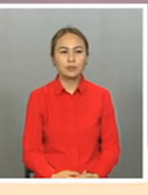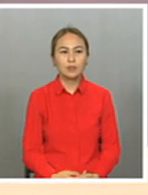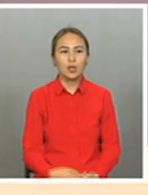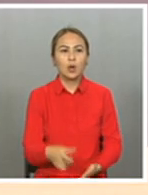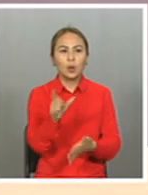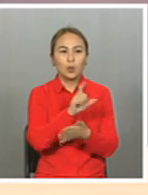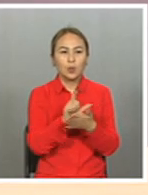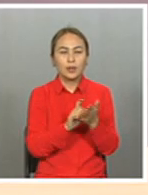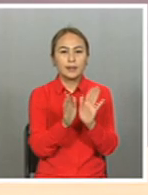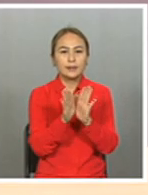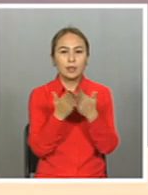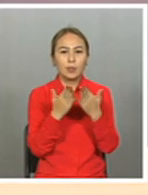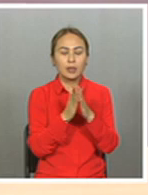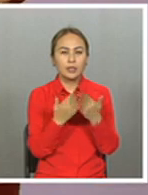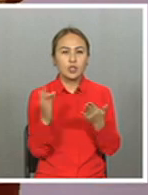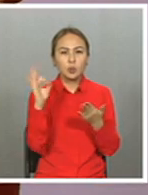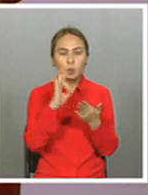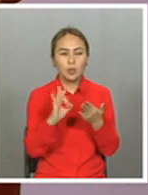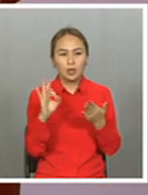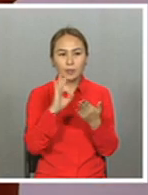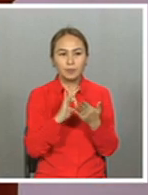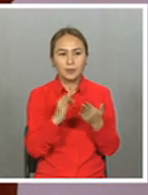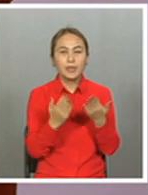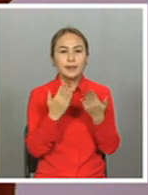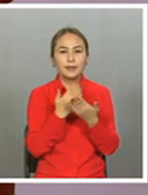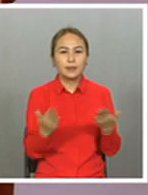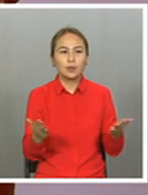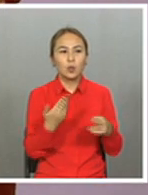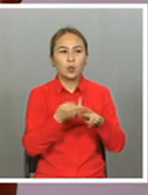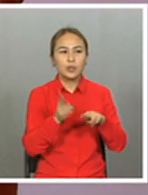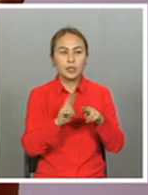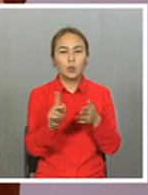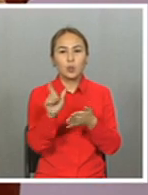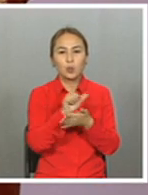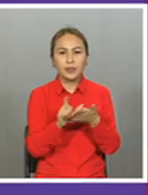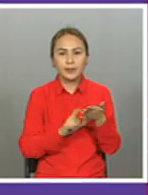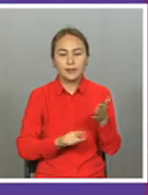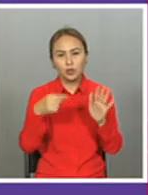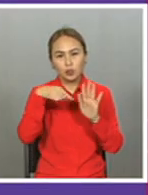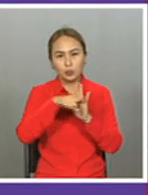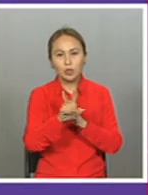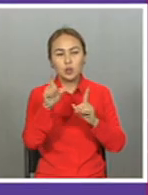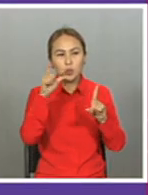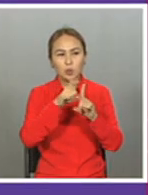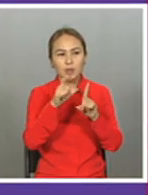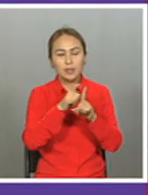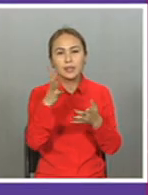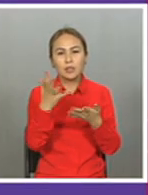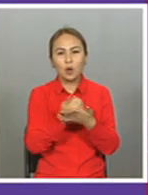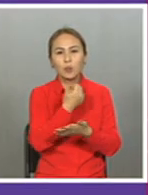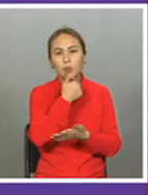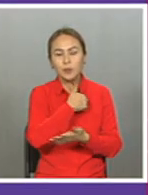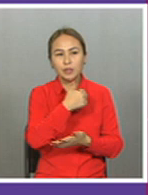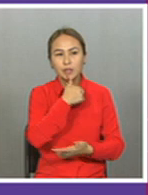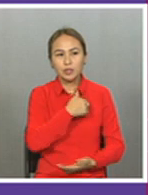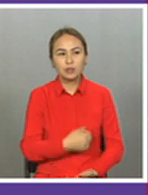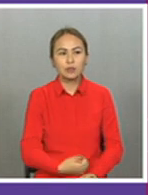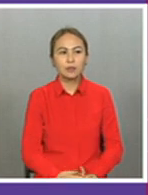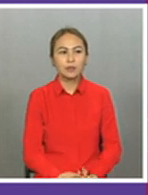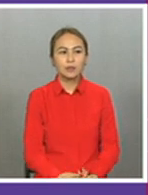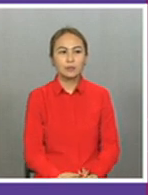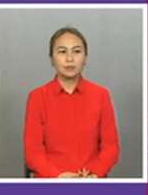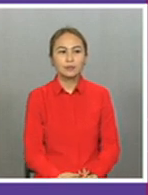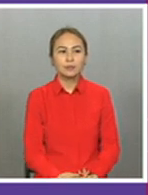Өлең кітапханашы туралы екен. Енді осы өлеңнен түбірлес сөздерді тауып көріңдерші.